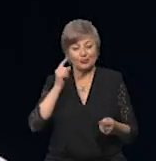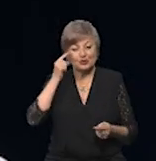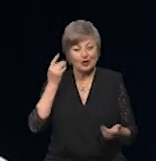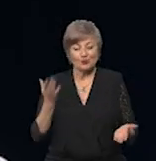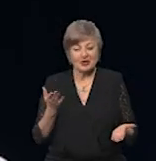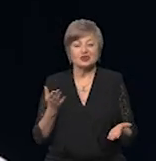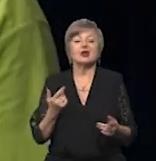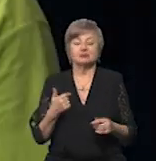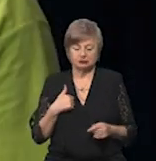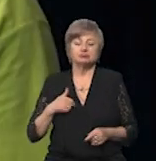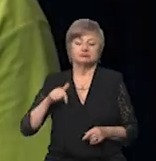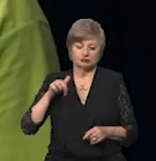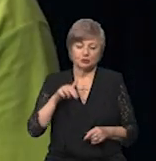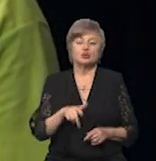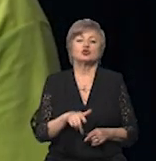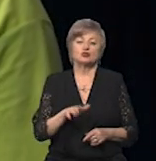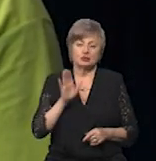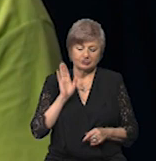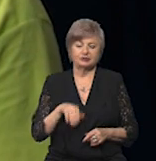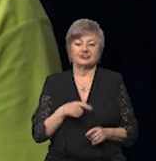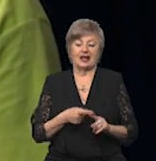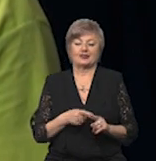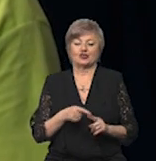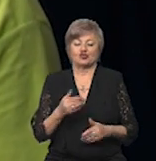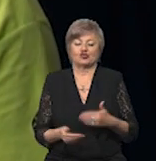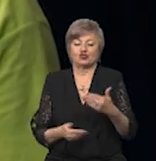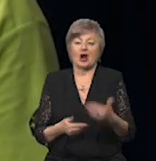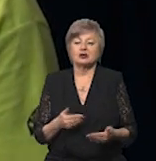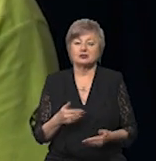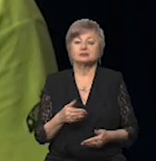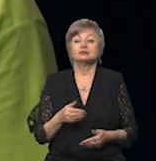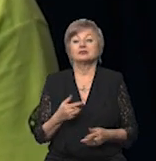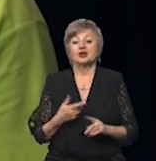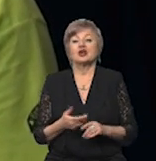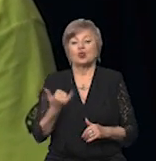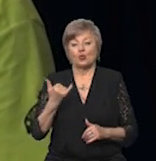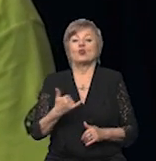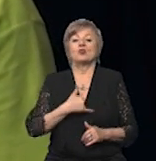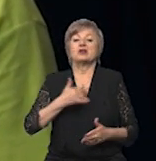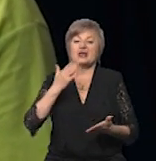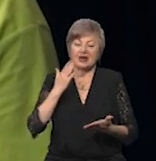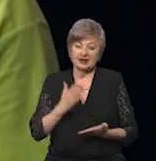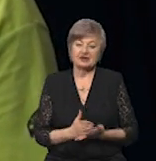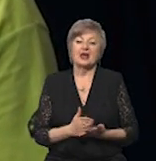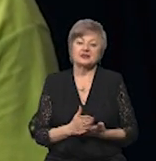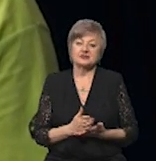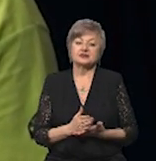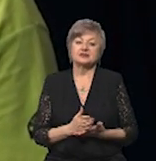я пішов на цей крок. Ну, зараз у мене є це яйцо Епіорніса.